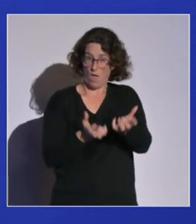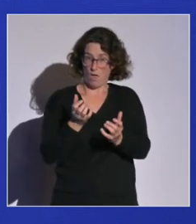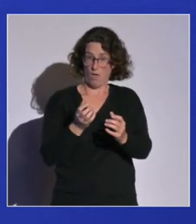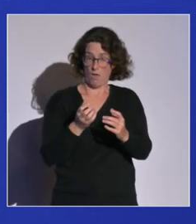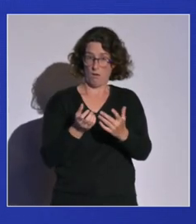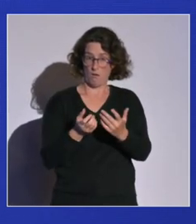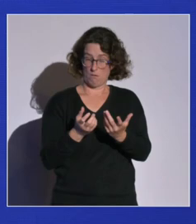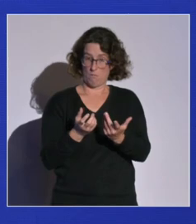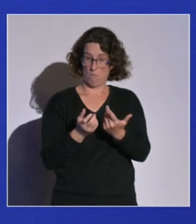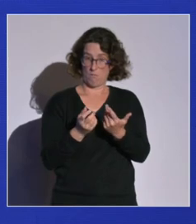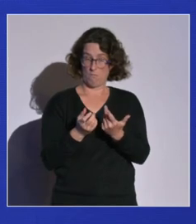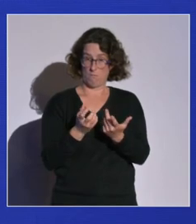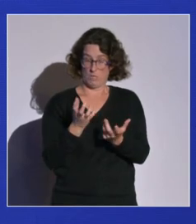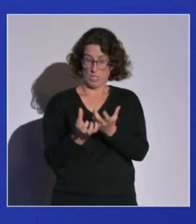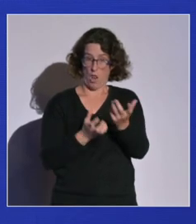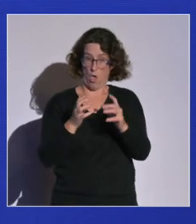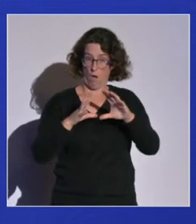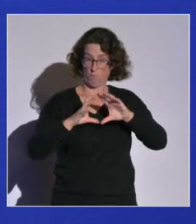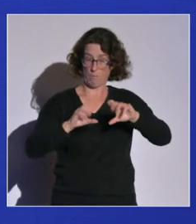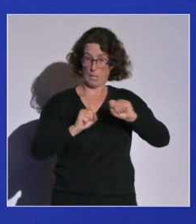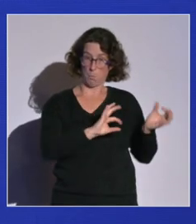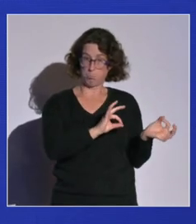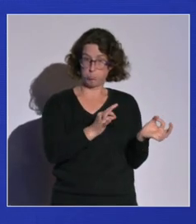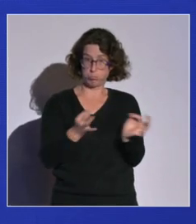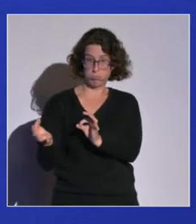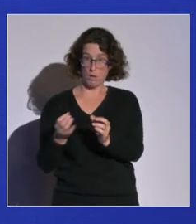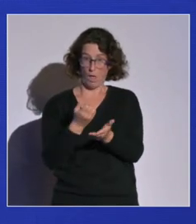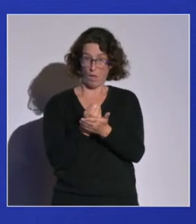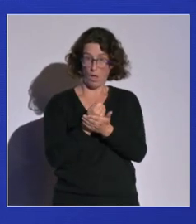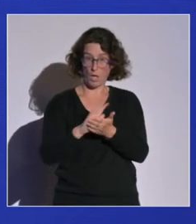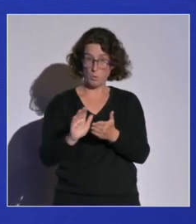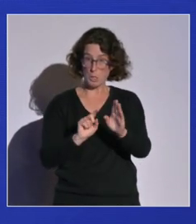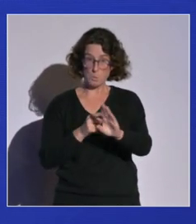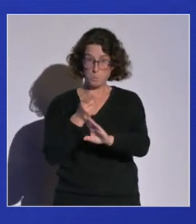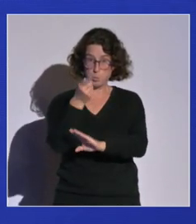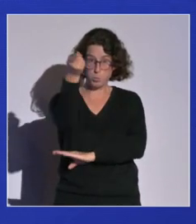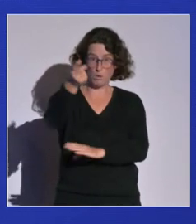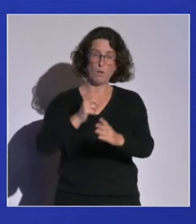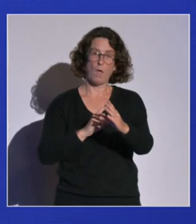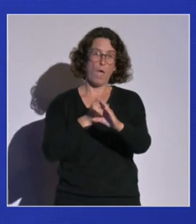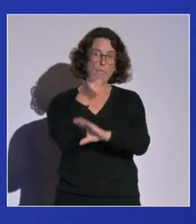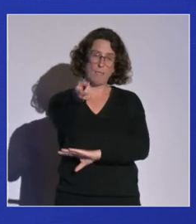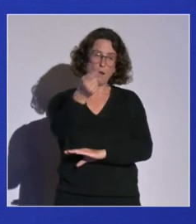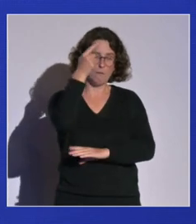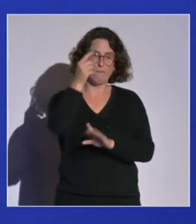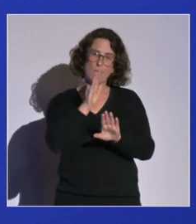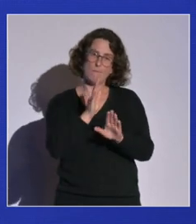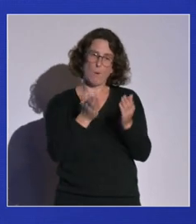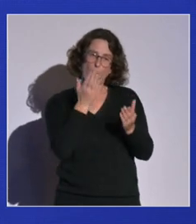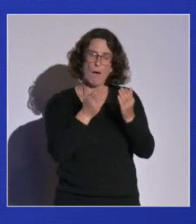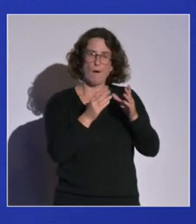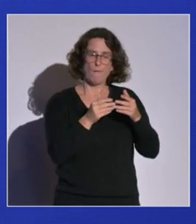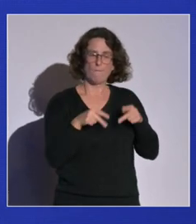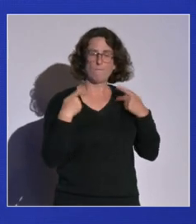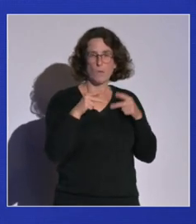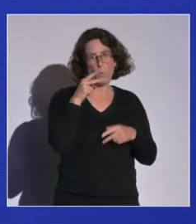de calories gratuites et éternelles. Enfin, éternelles à l'échelle de l'humanité. Hein. Je ne sais pas si un